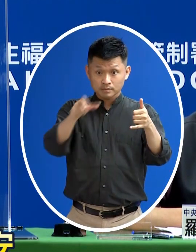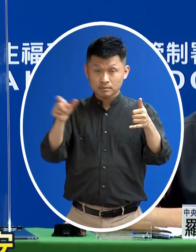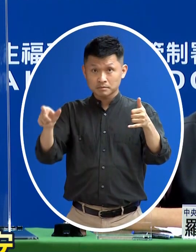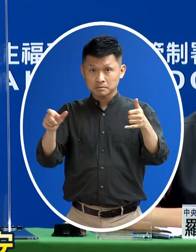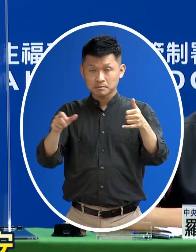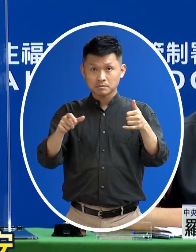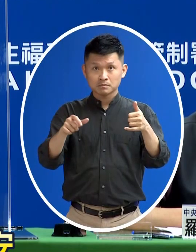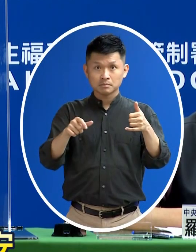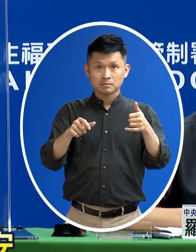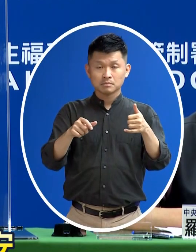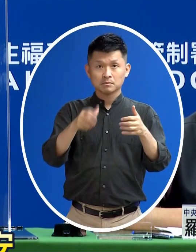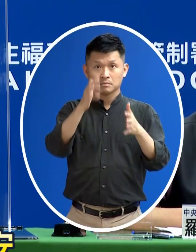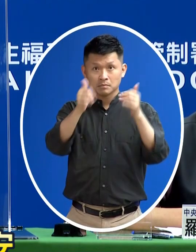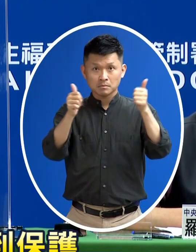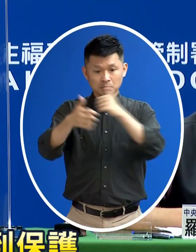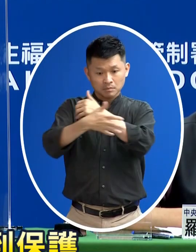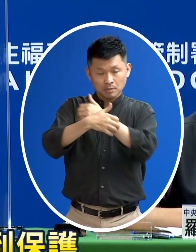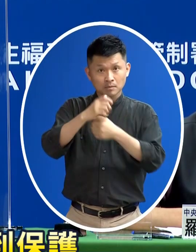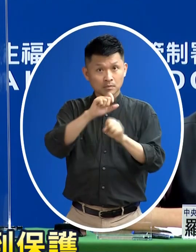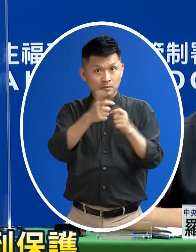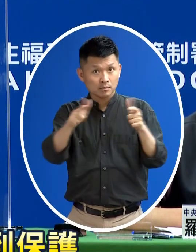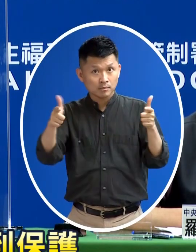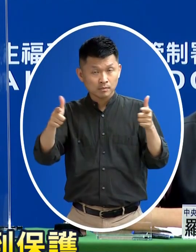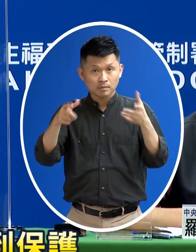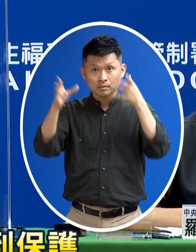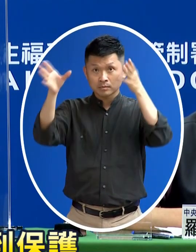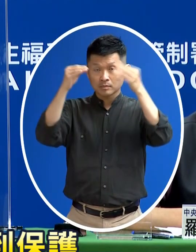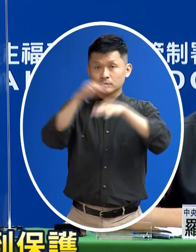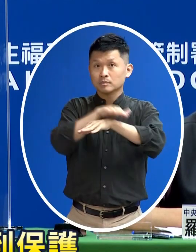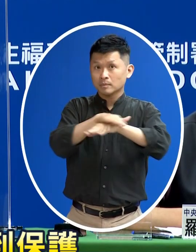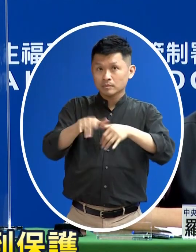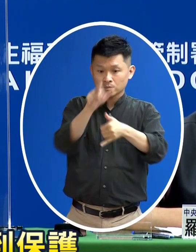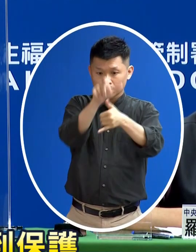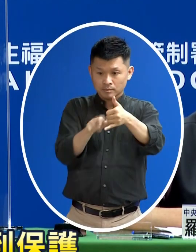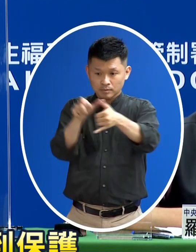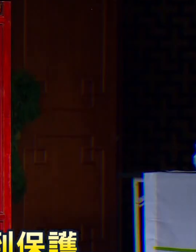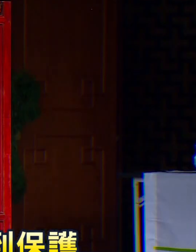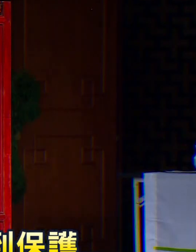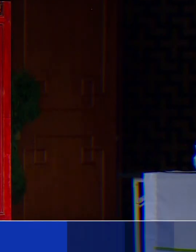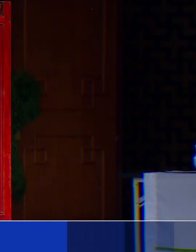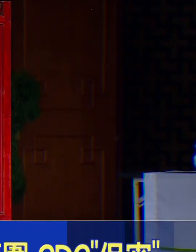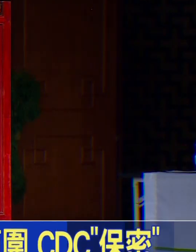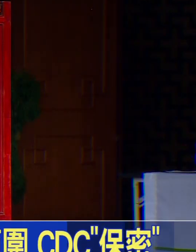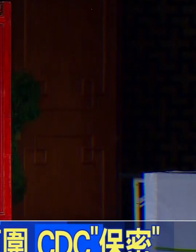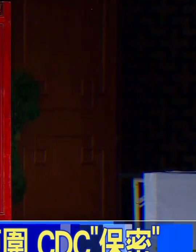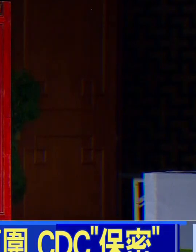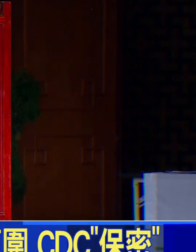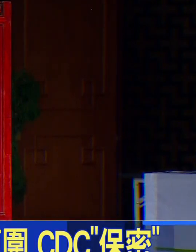这样的相关的一些治安还是要受到个人的资讯还是要受到保护的。 府院